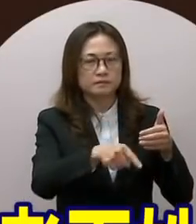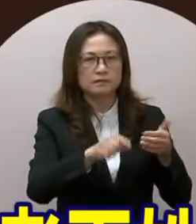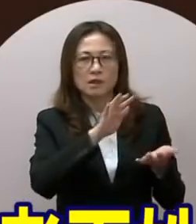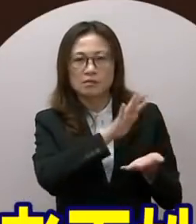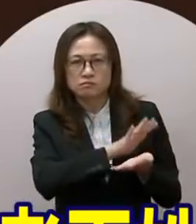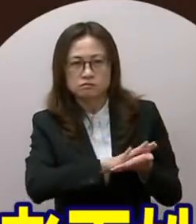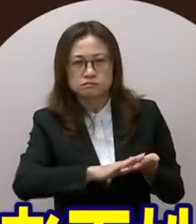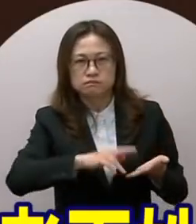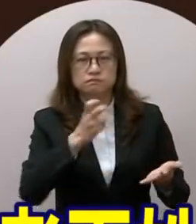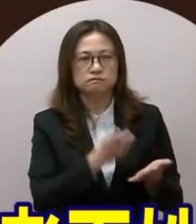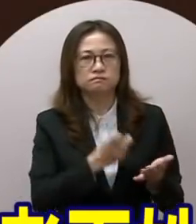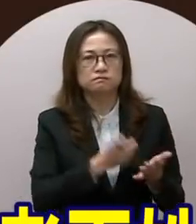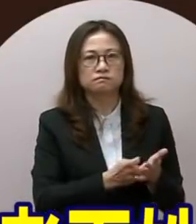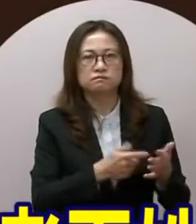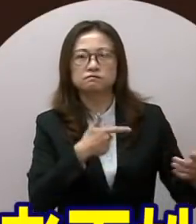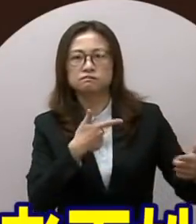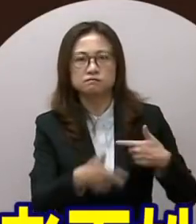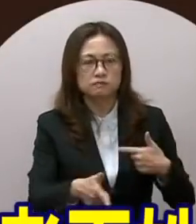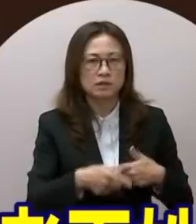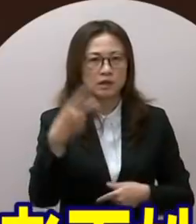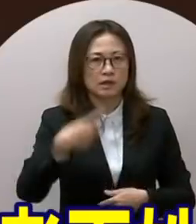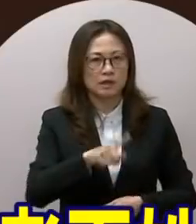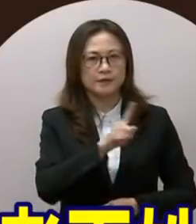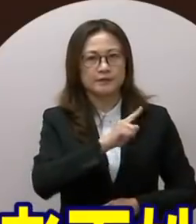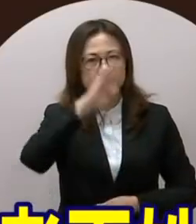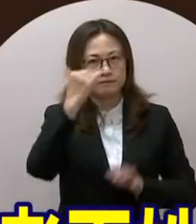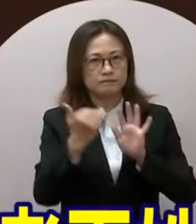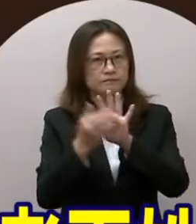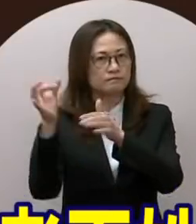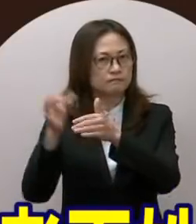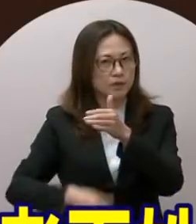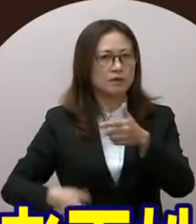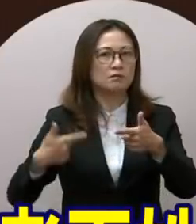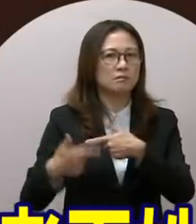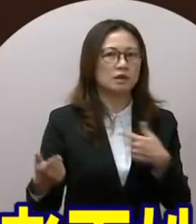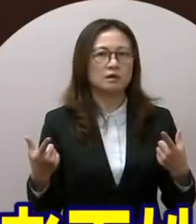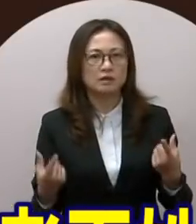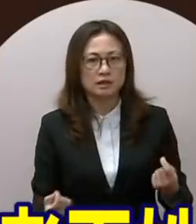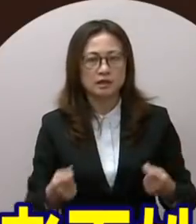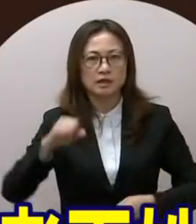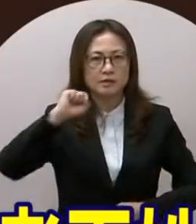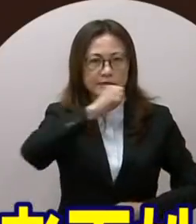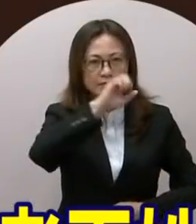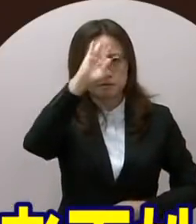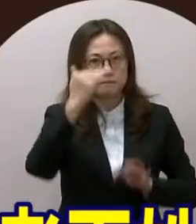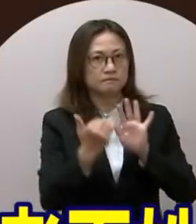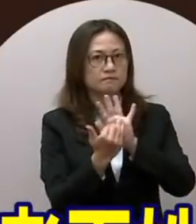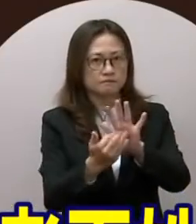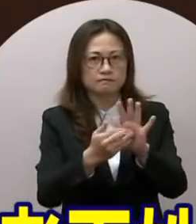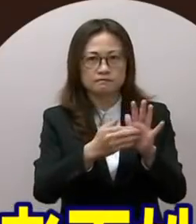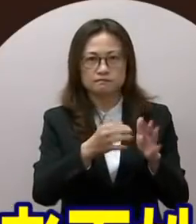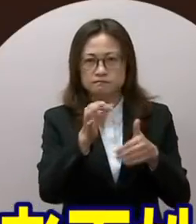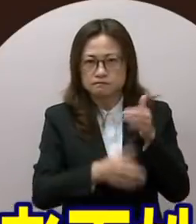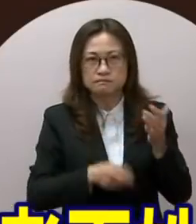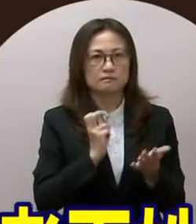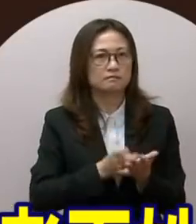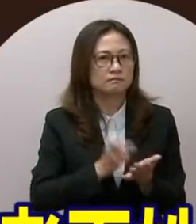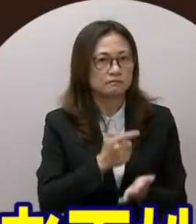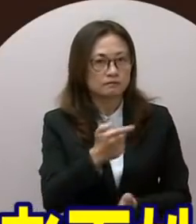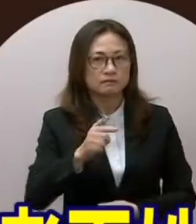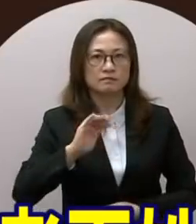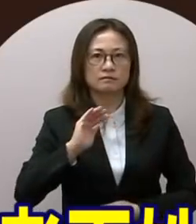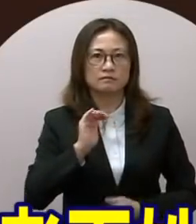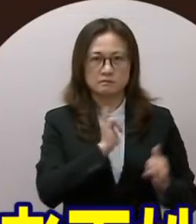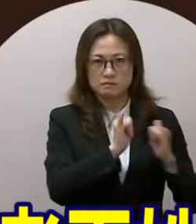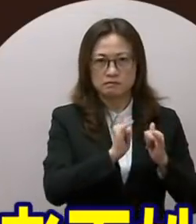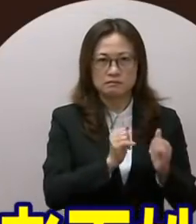己订定的防疫规定。台湾的防疫规范非常的严格，但是民众仍